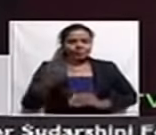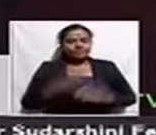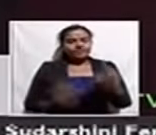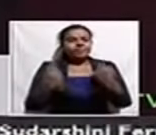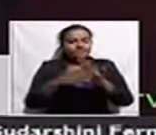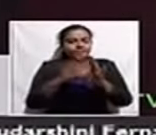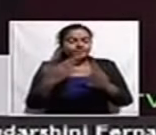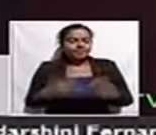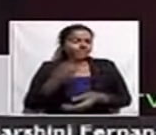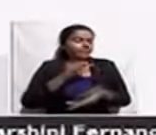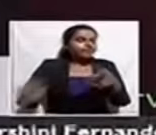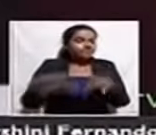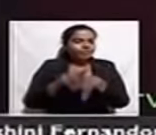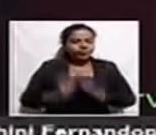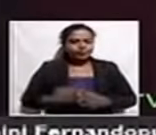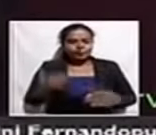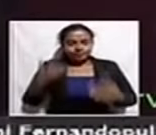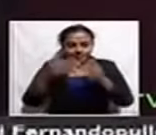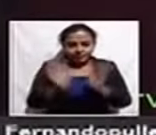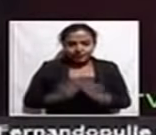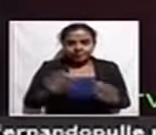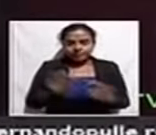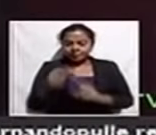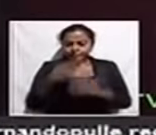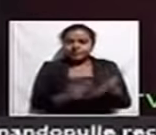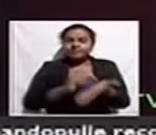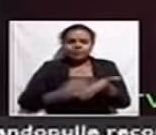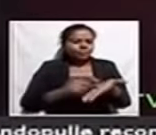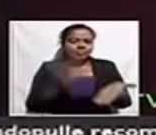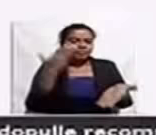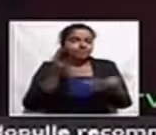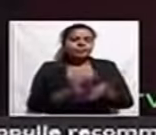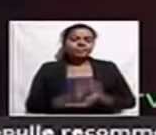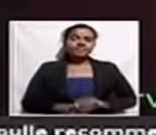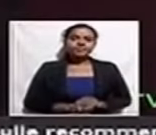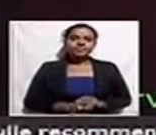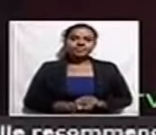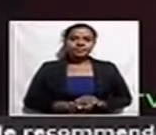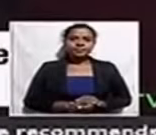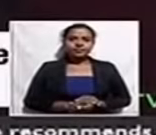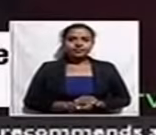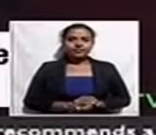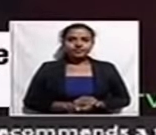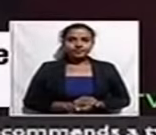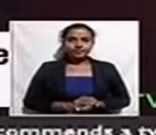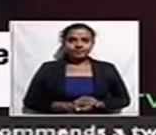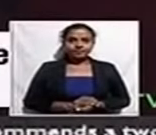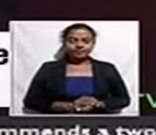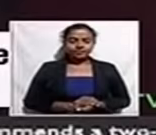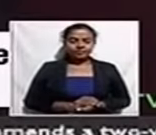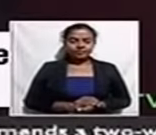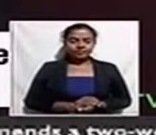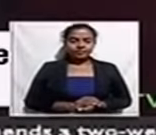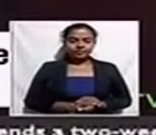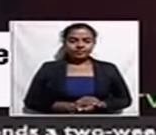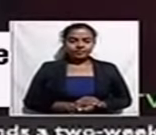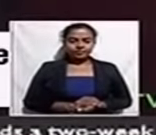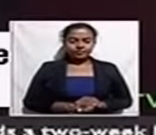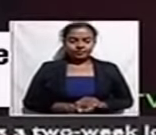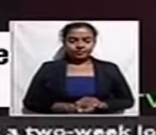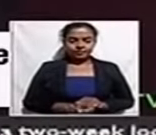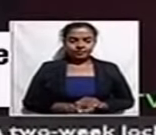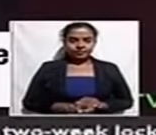Which provision mentioned that? විසි නමවැනි පිටේ